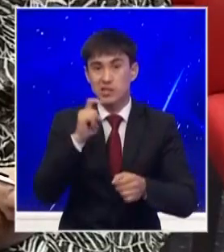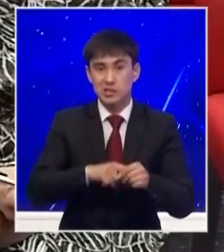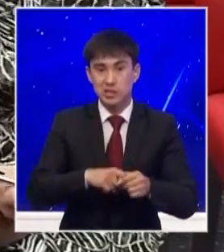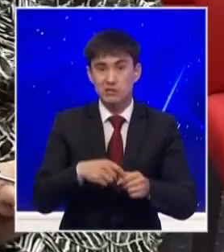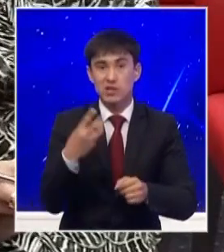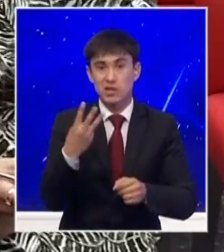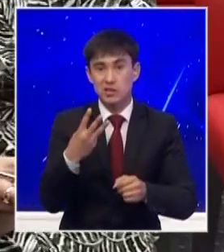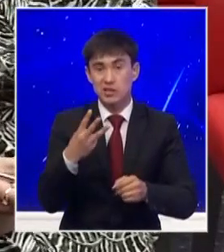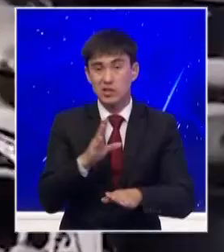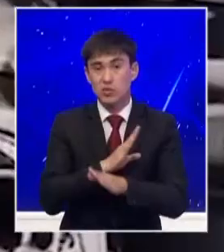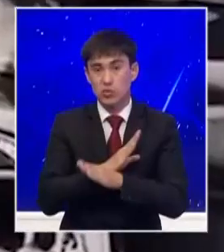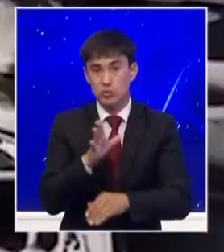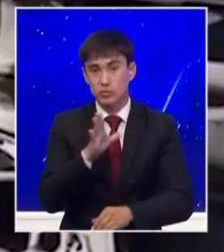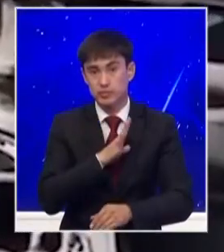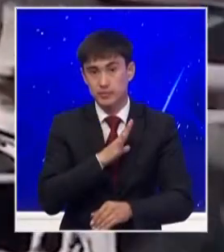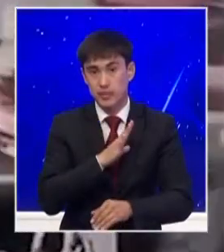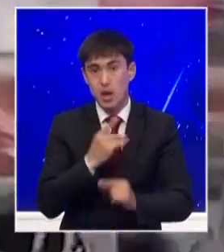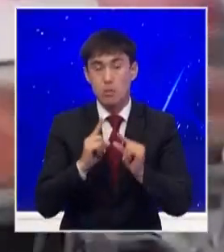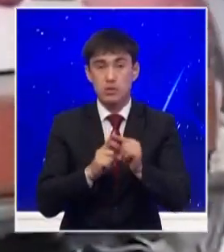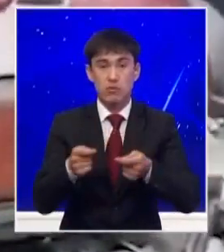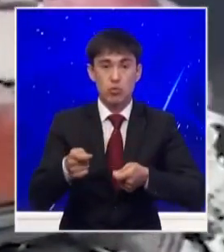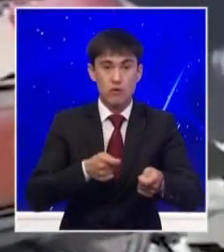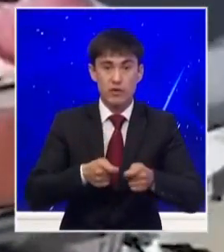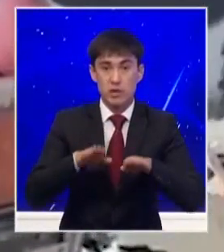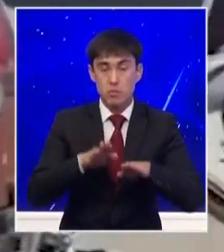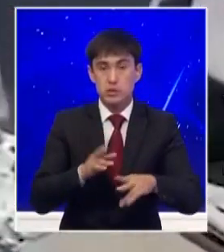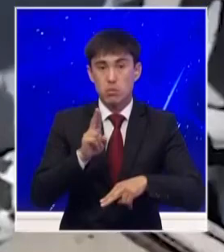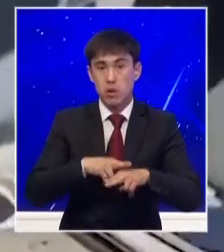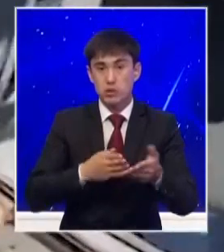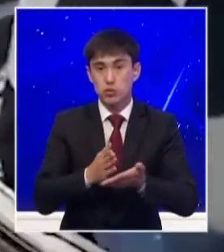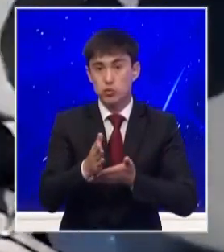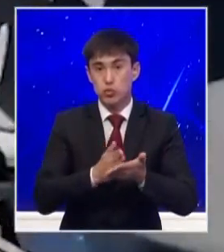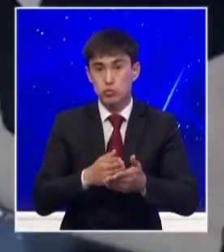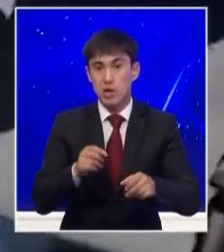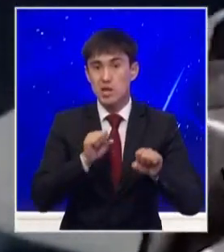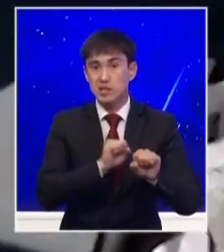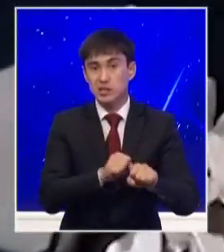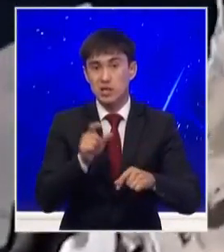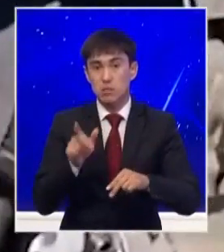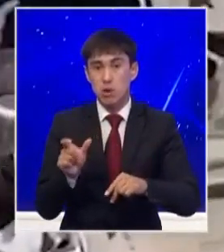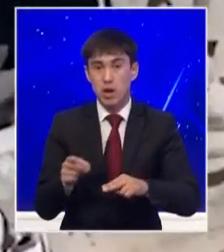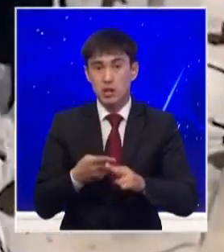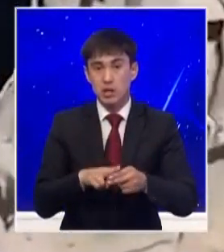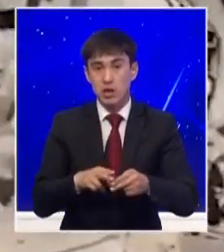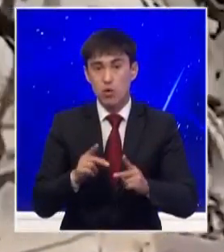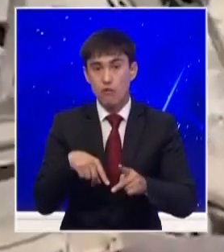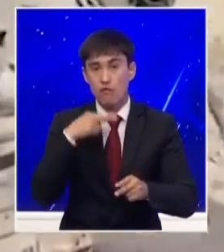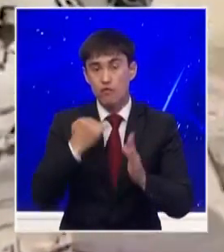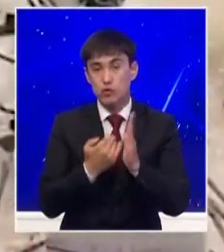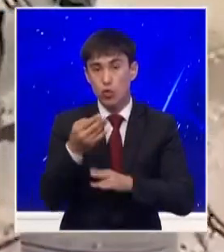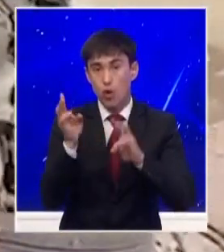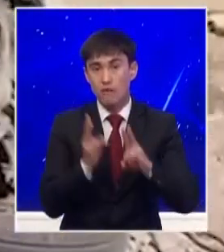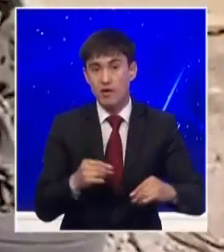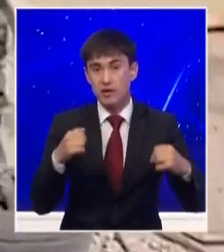где зарегистрировано 3 летальных исхода. По словам руководителя местной полицейской службы, стражи порядка, учитывая